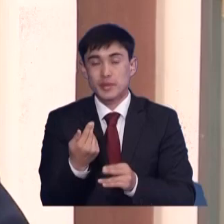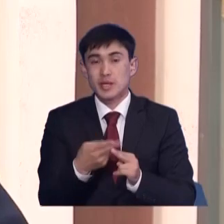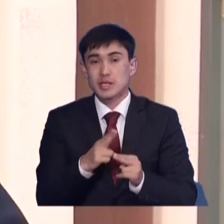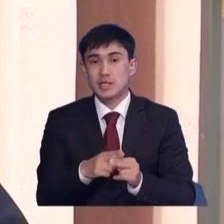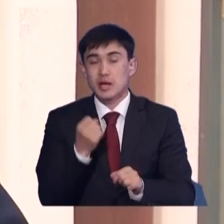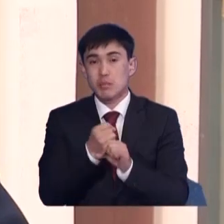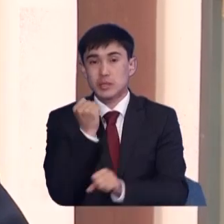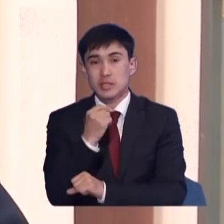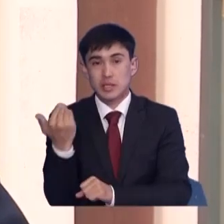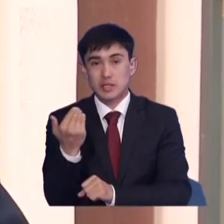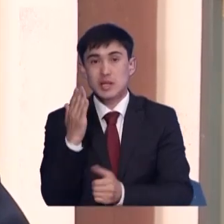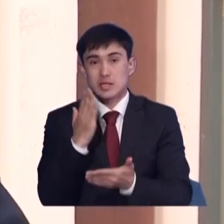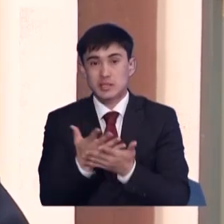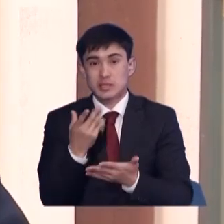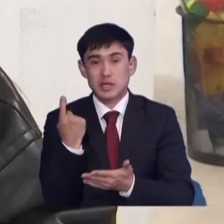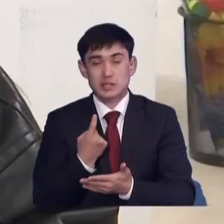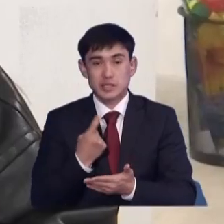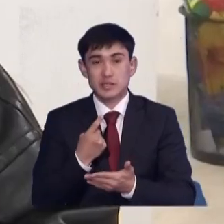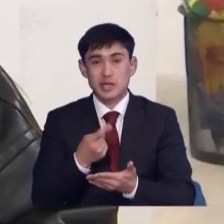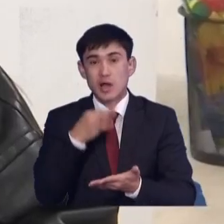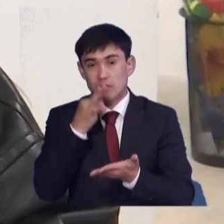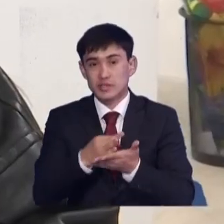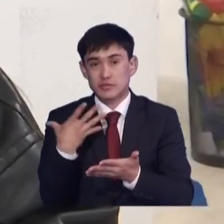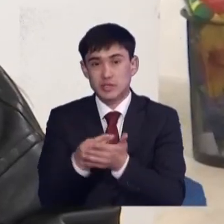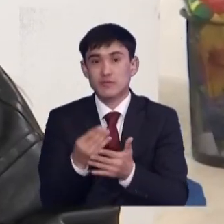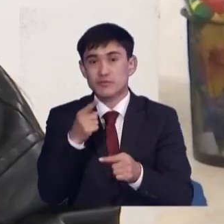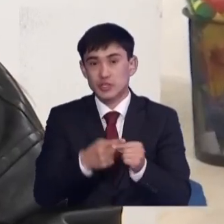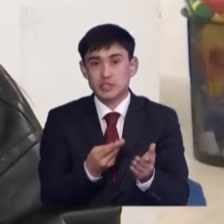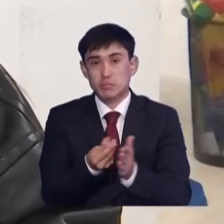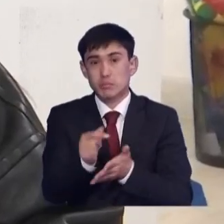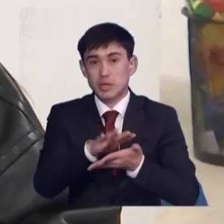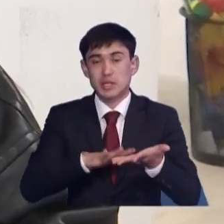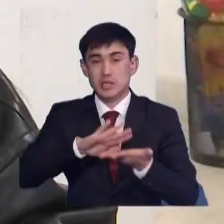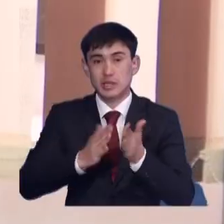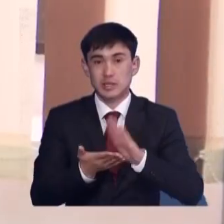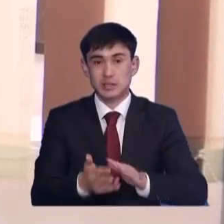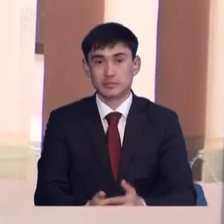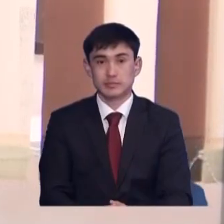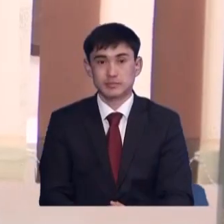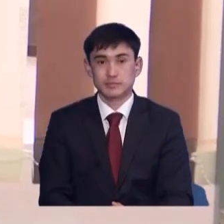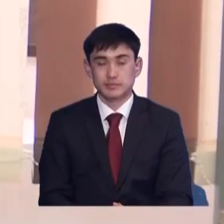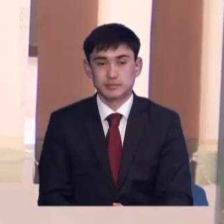и работодатели взяли на себя некоторую ответственность в части продления контракта.